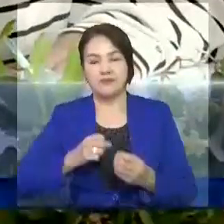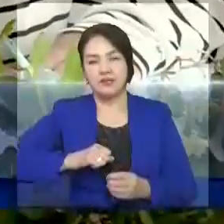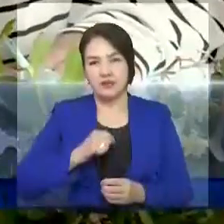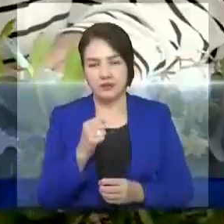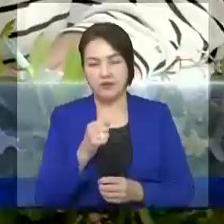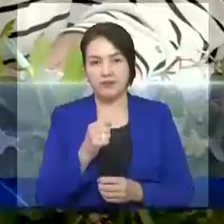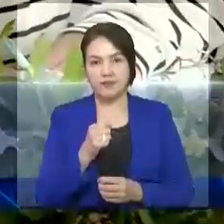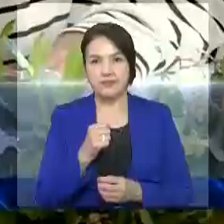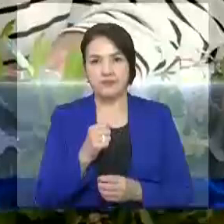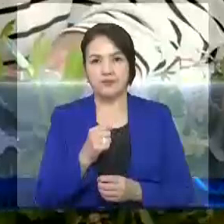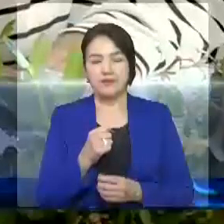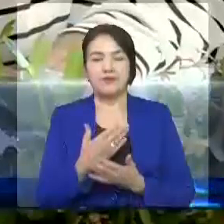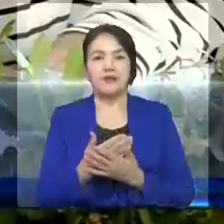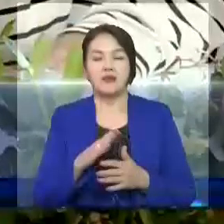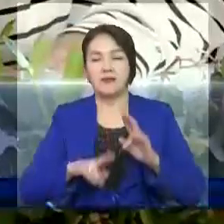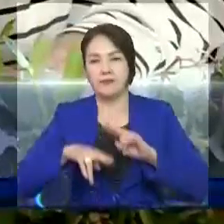досшыл. Ақ көңіл,